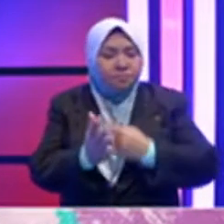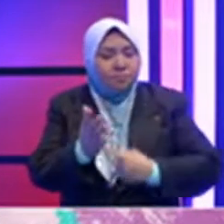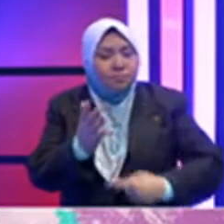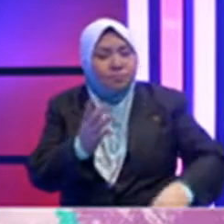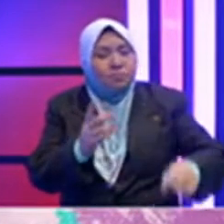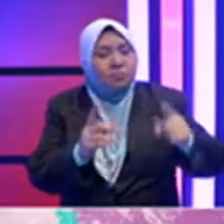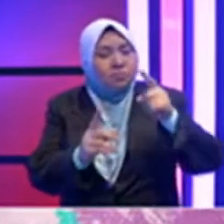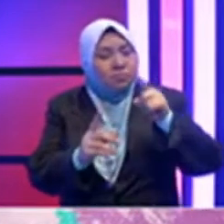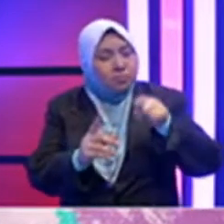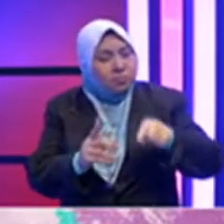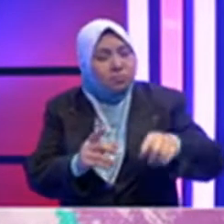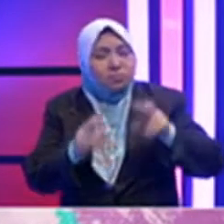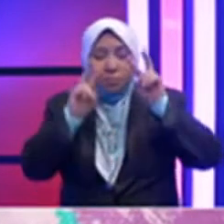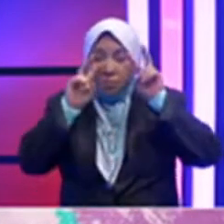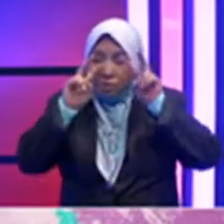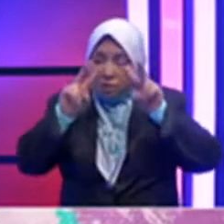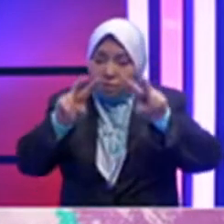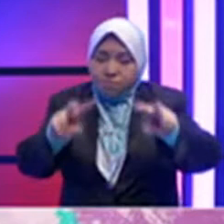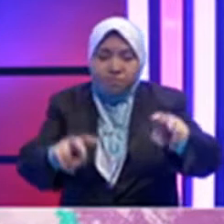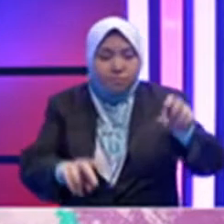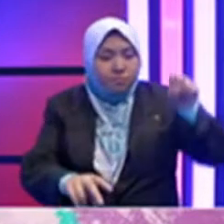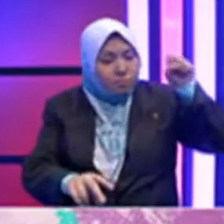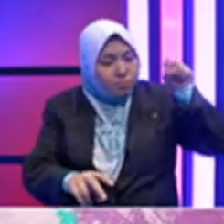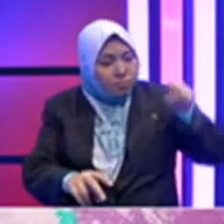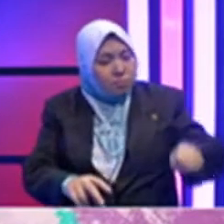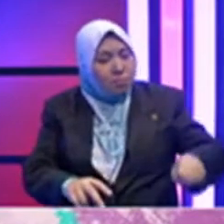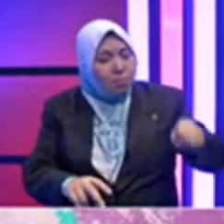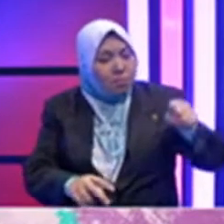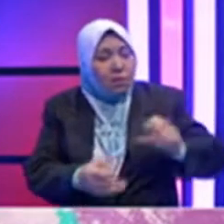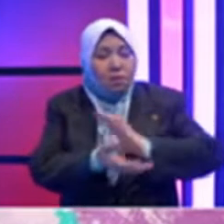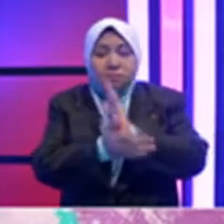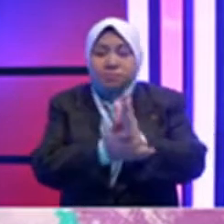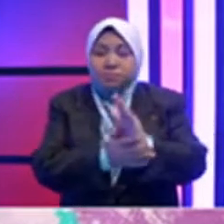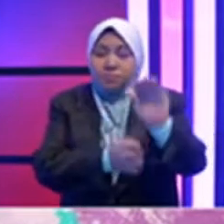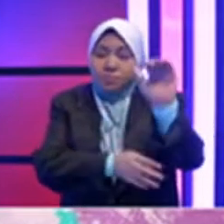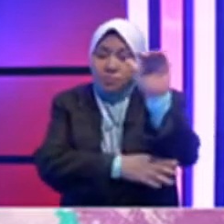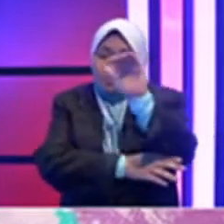فلما رآها تهتز